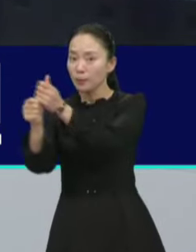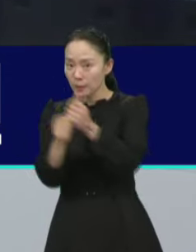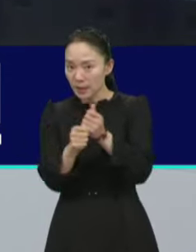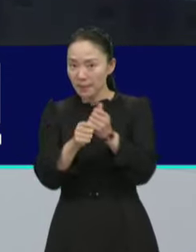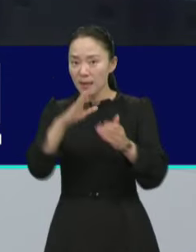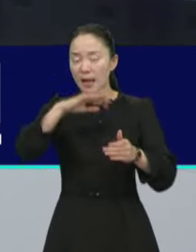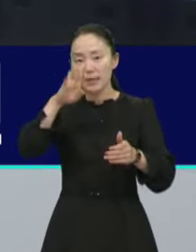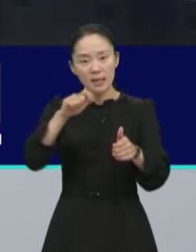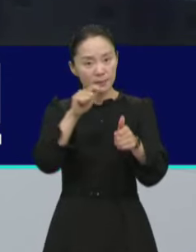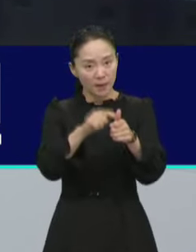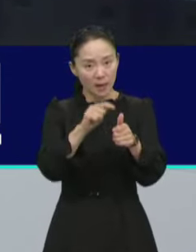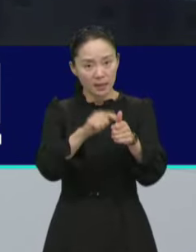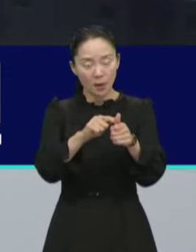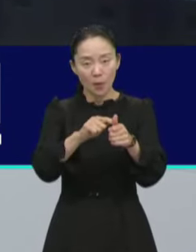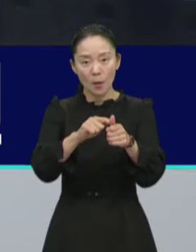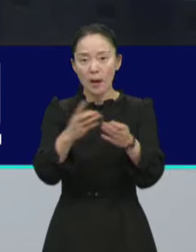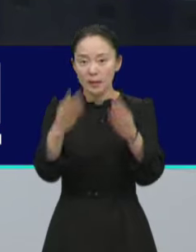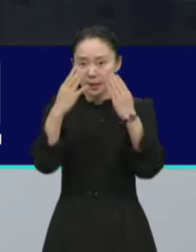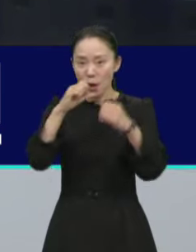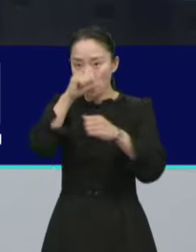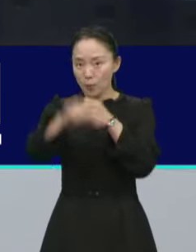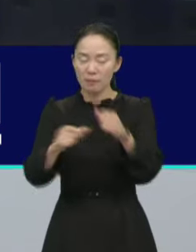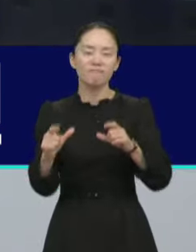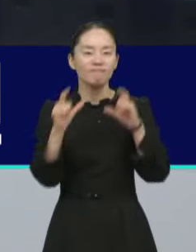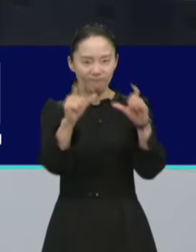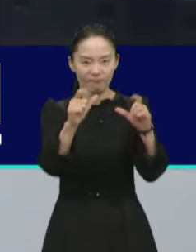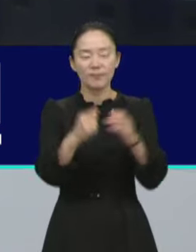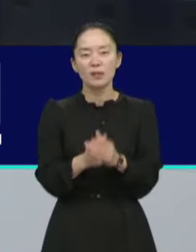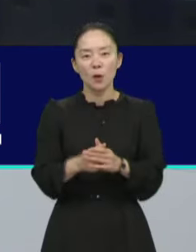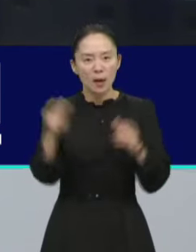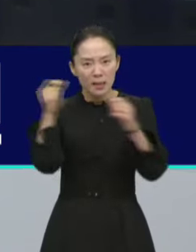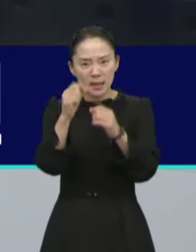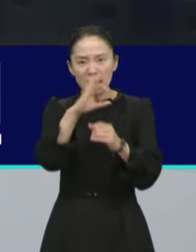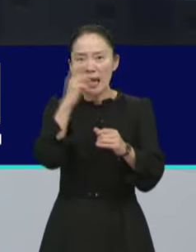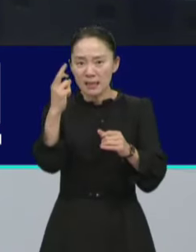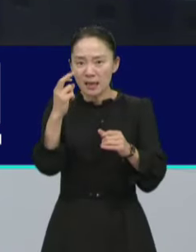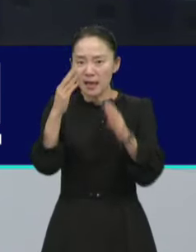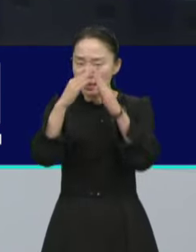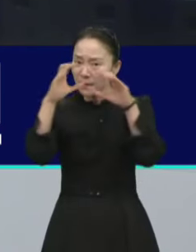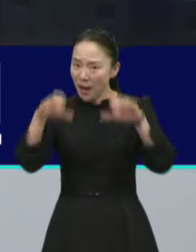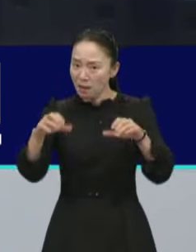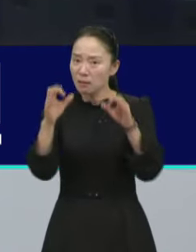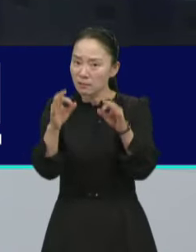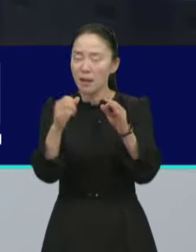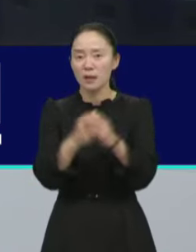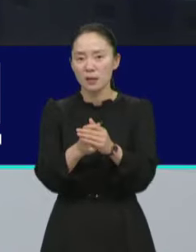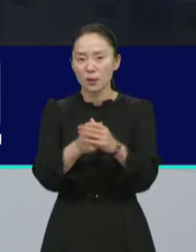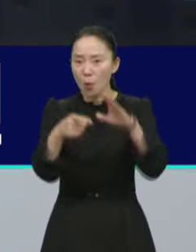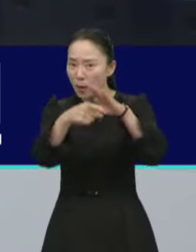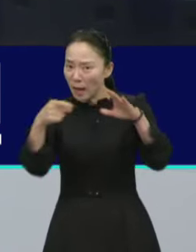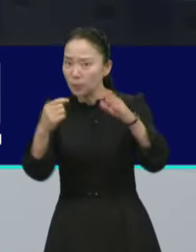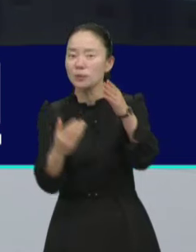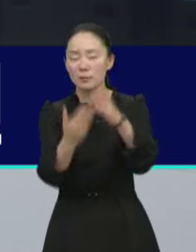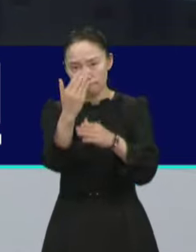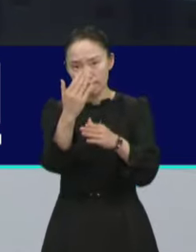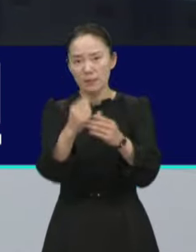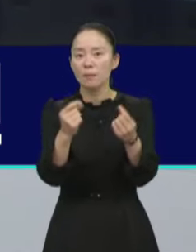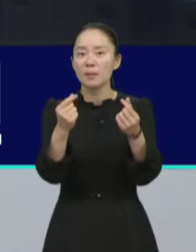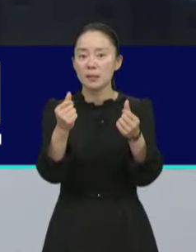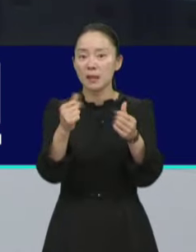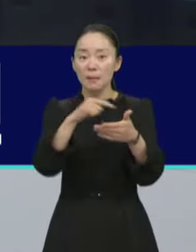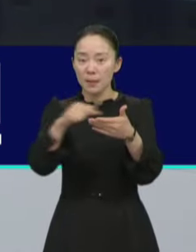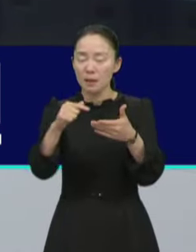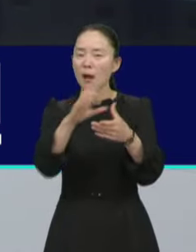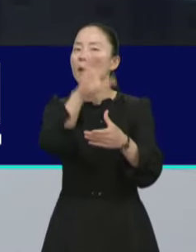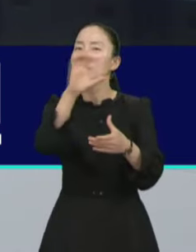40대 남성에게 징역 5년이 선고됐습니다. 최근 아산의 한 새마을금고에서도 강도 사건이 발생하는 등 비슷한